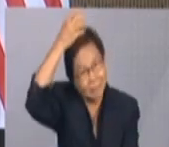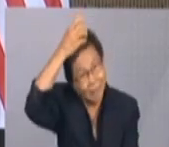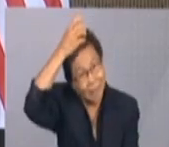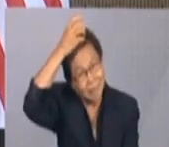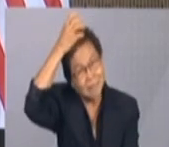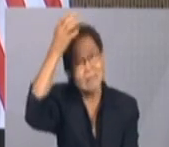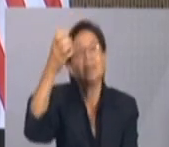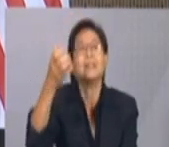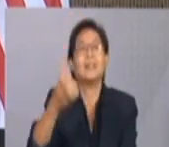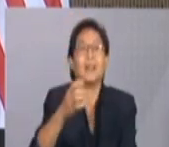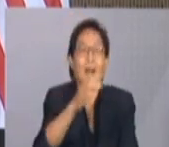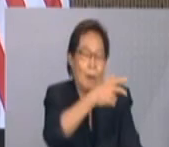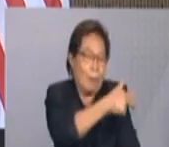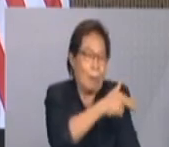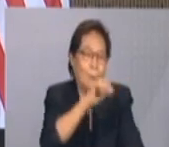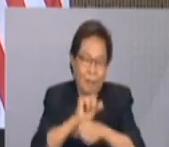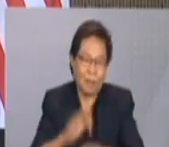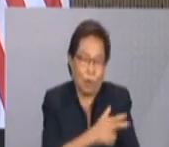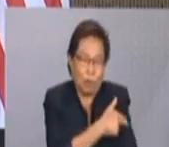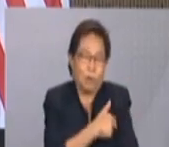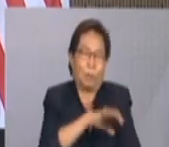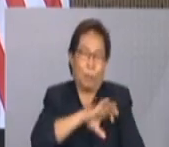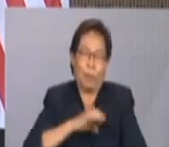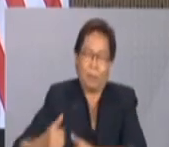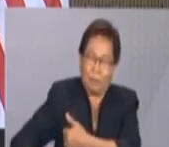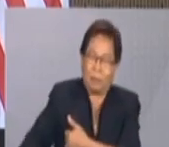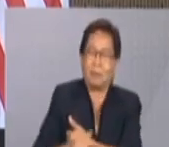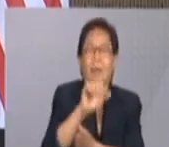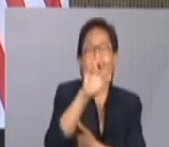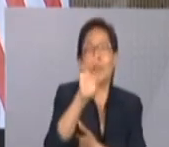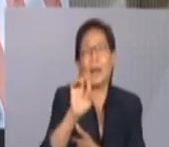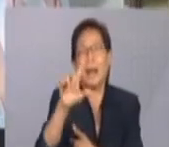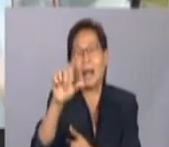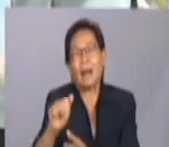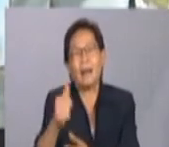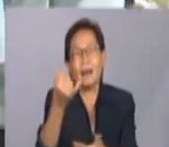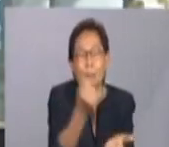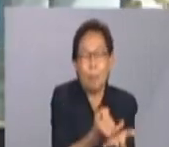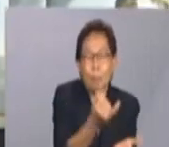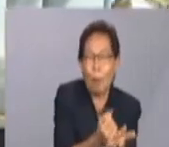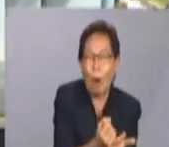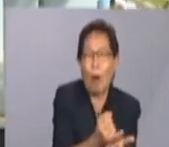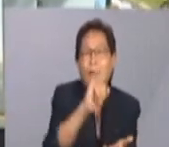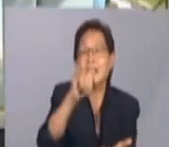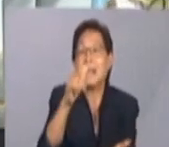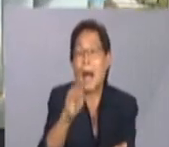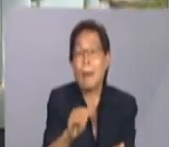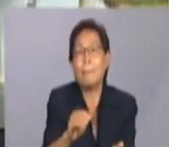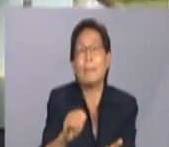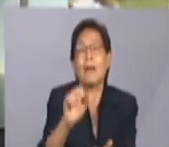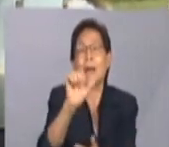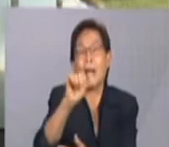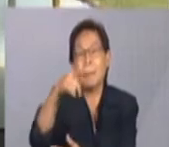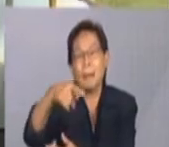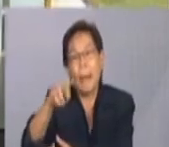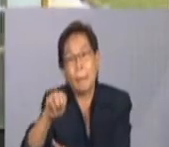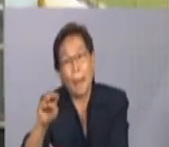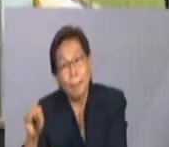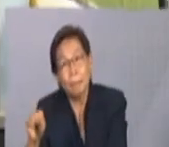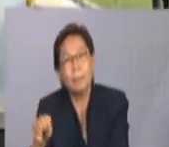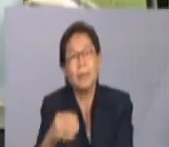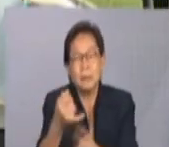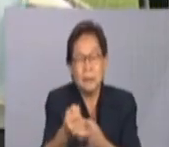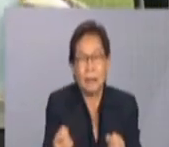jururawat polisten troll anggota rela immigration angkatan pertahanan awam epfm